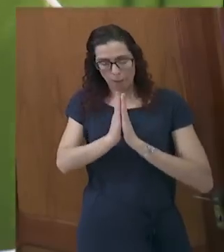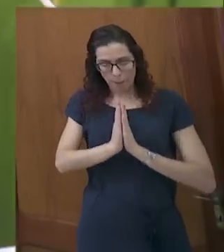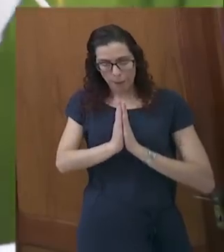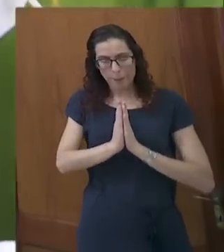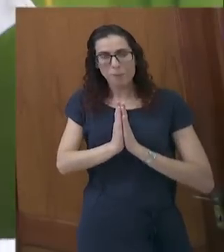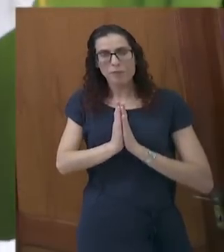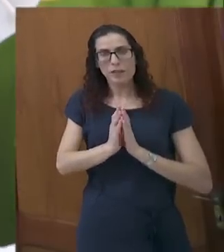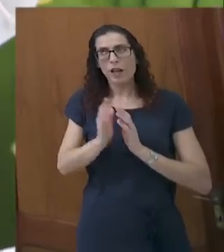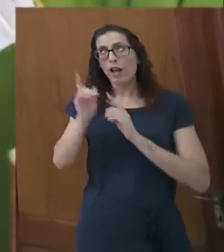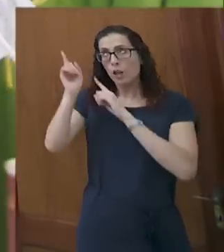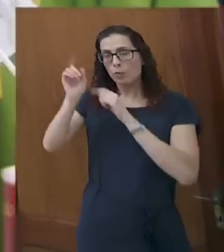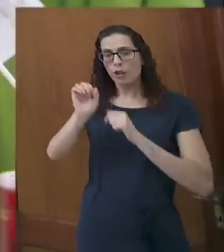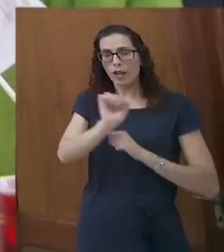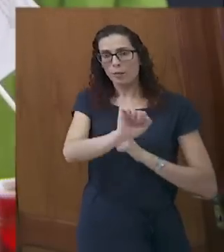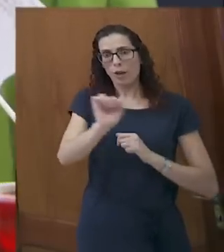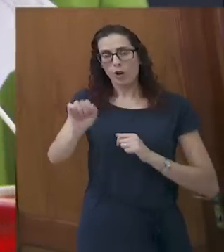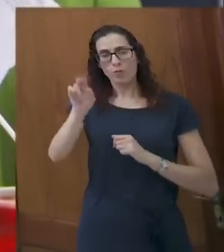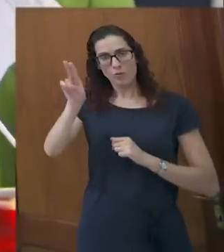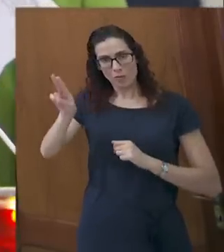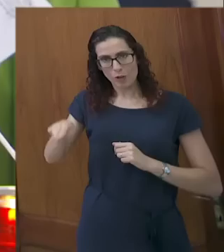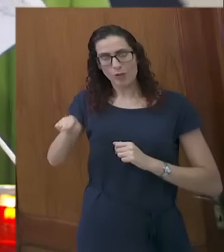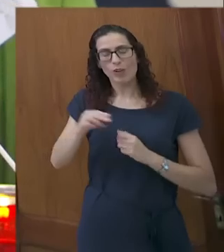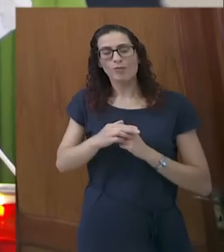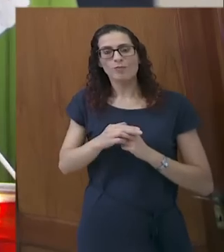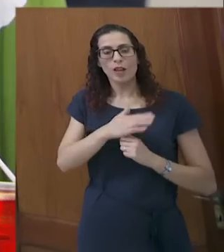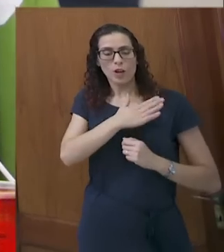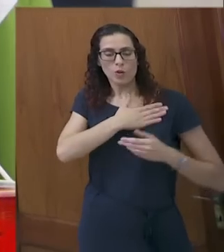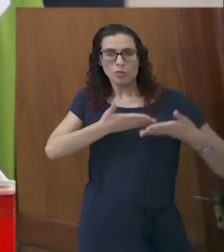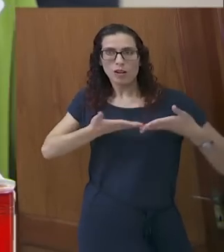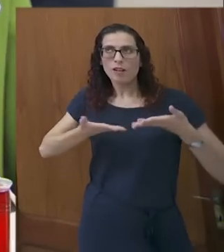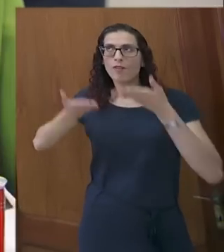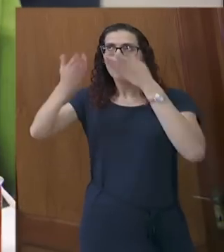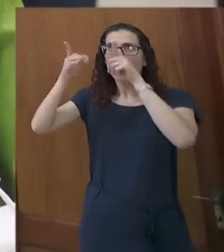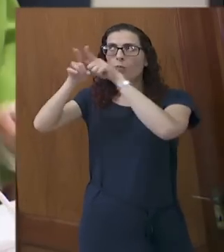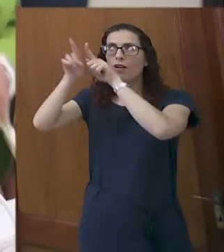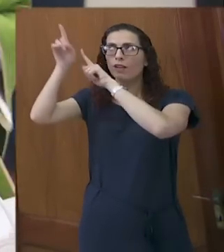Il-mulej ma'kom, nerfu lubna l-fuq,